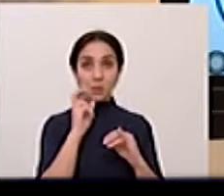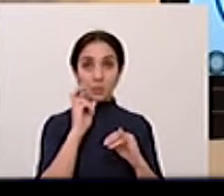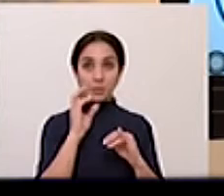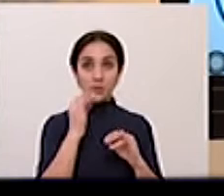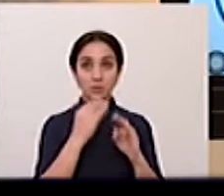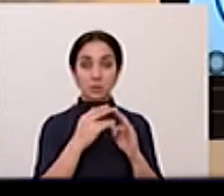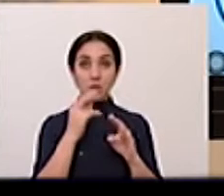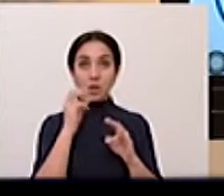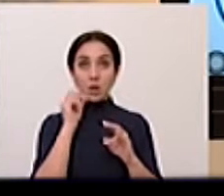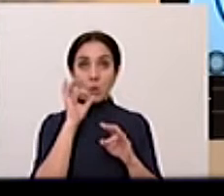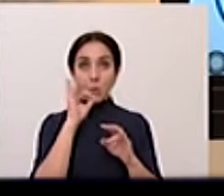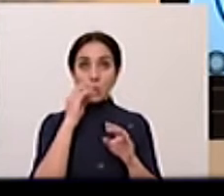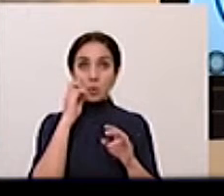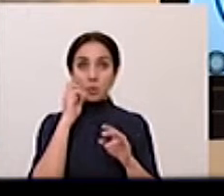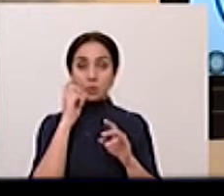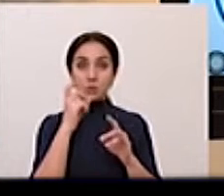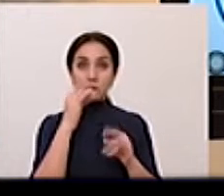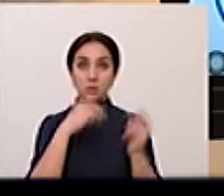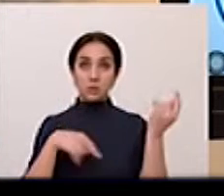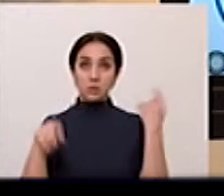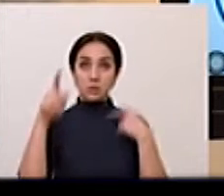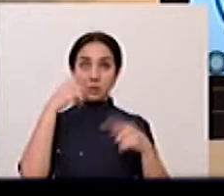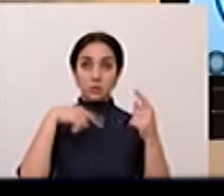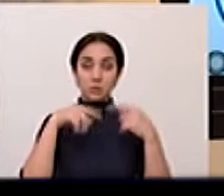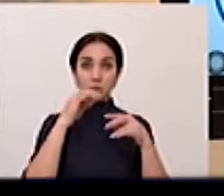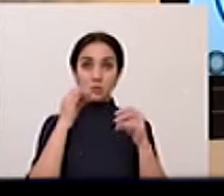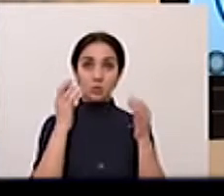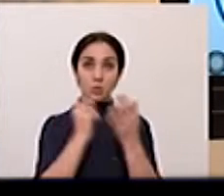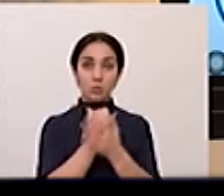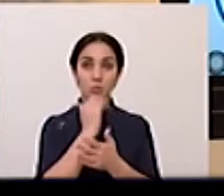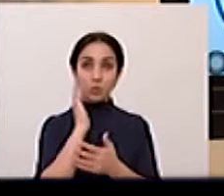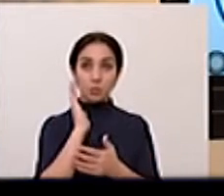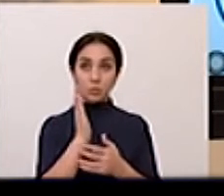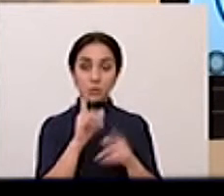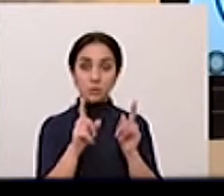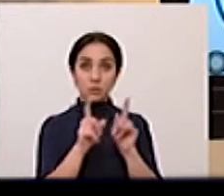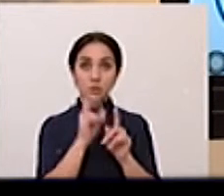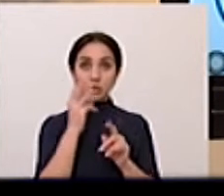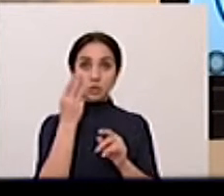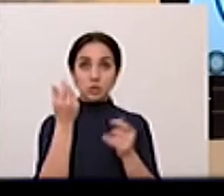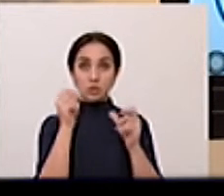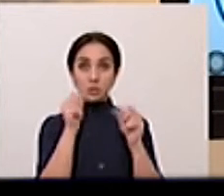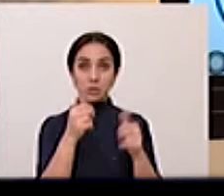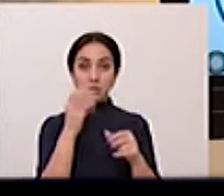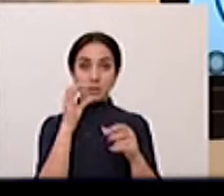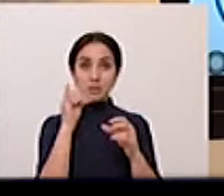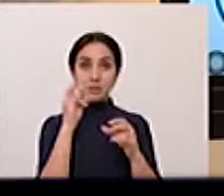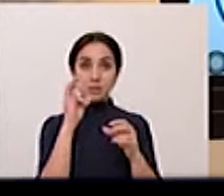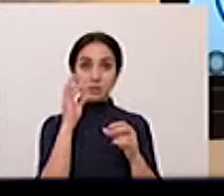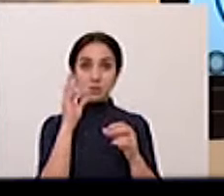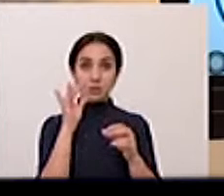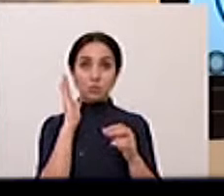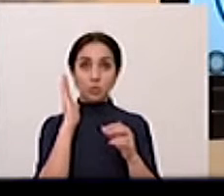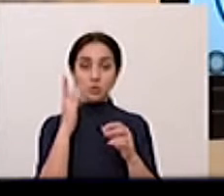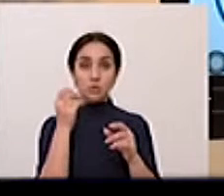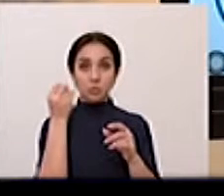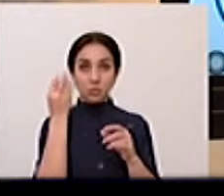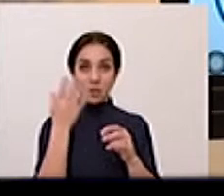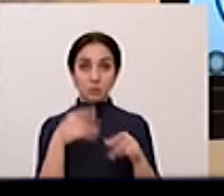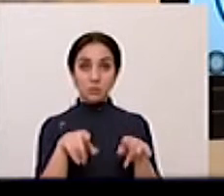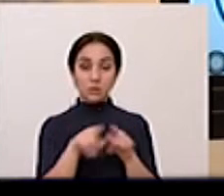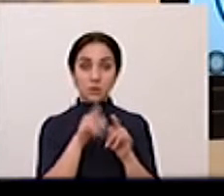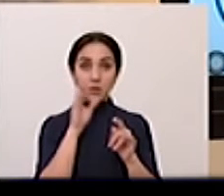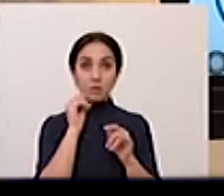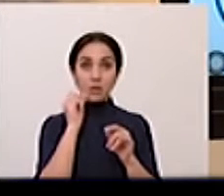kesmani OX o'qqa atrofida aylantirishdan hosil bo'ladigan shakl silindr bo'lishini bilamiz.